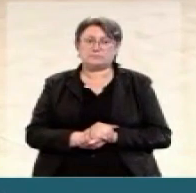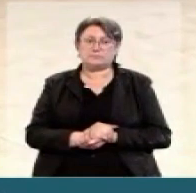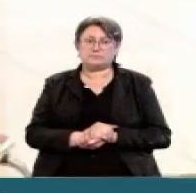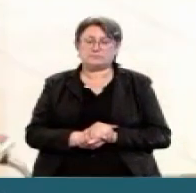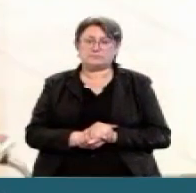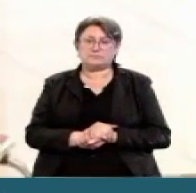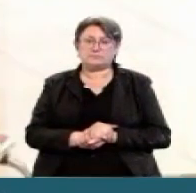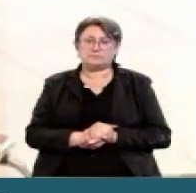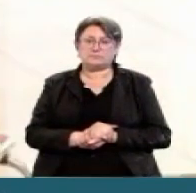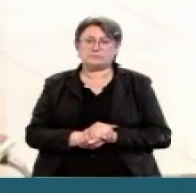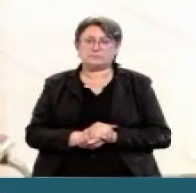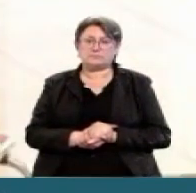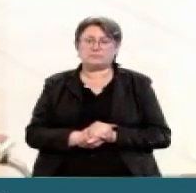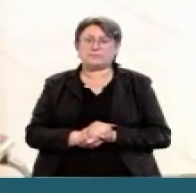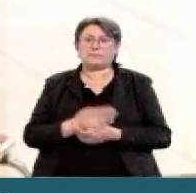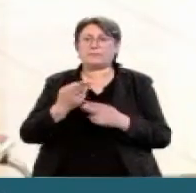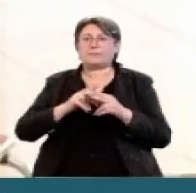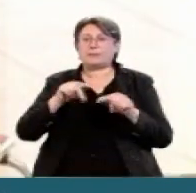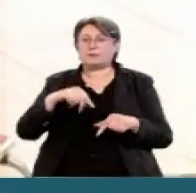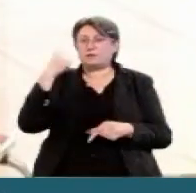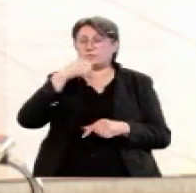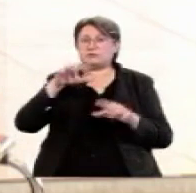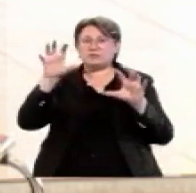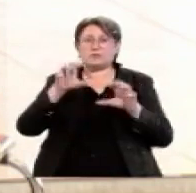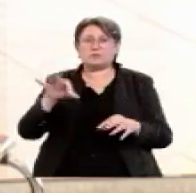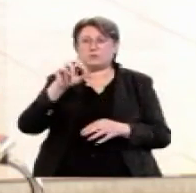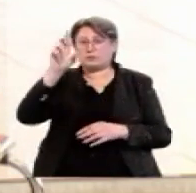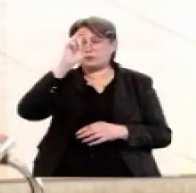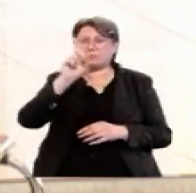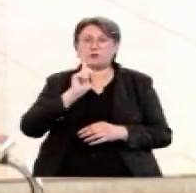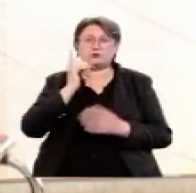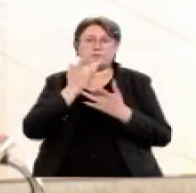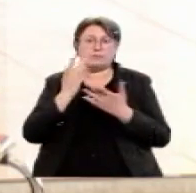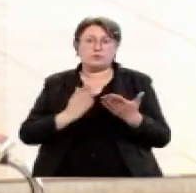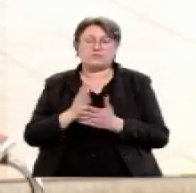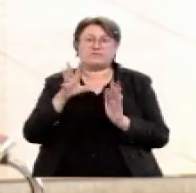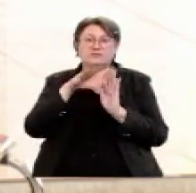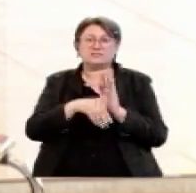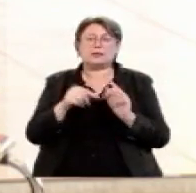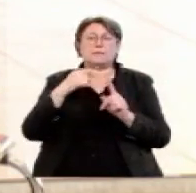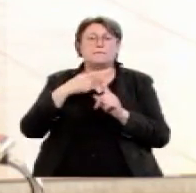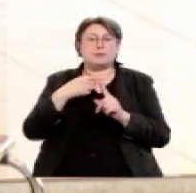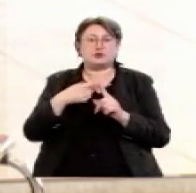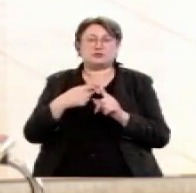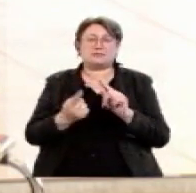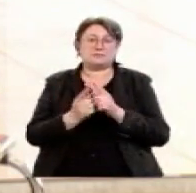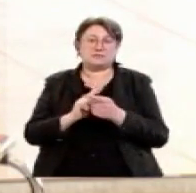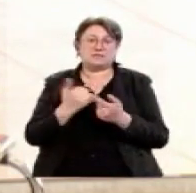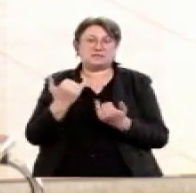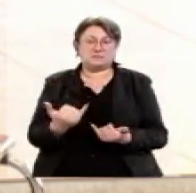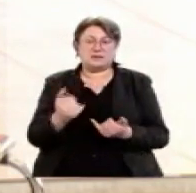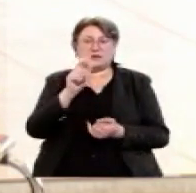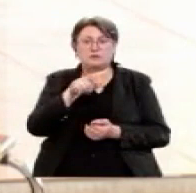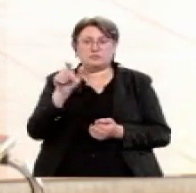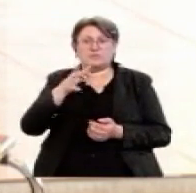болатын. Биыл мемлекеттік жастар саясаты туралы заңға оң өзгерістердің енгізілді. Енді 35 жасқа дейінгі